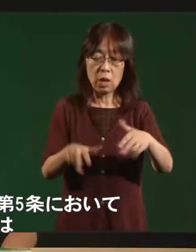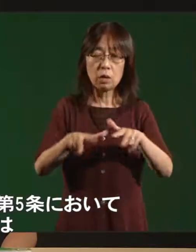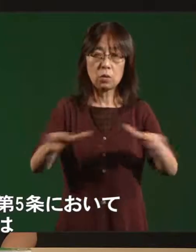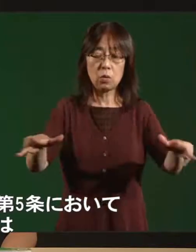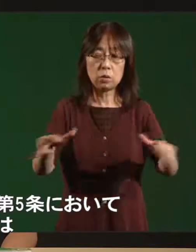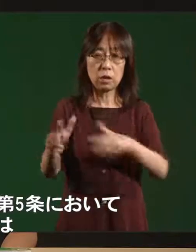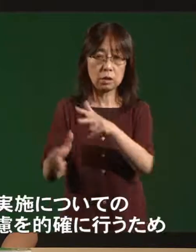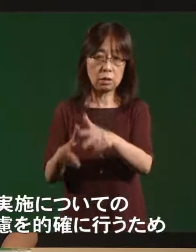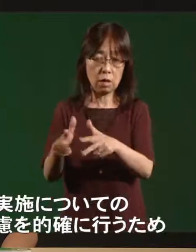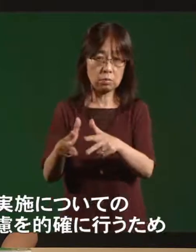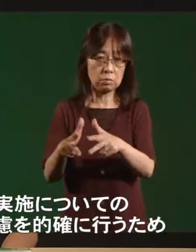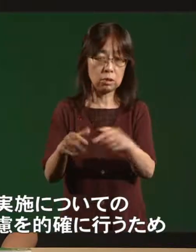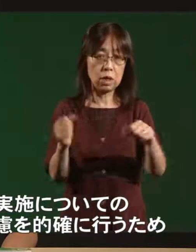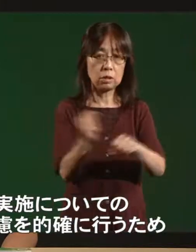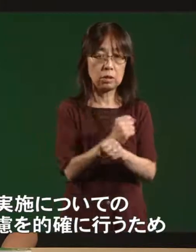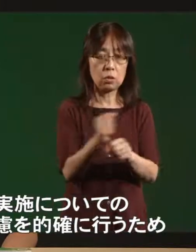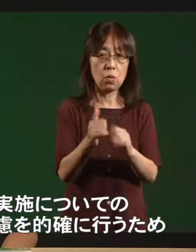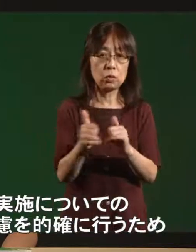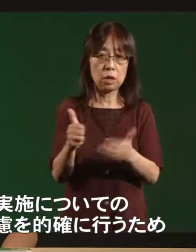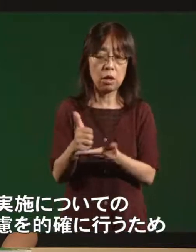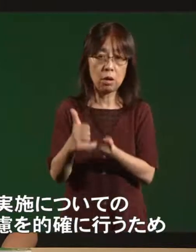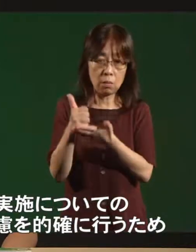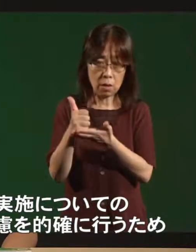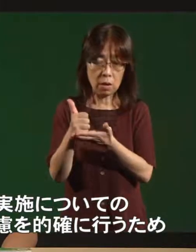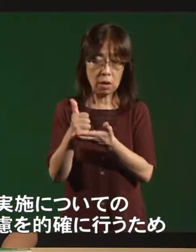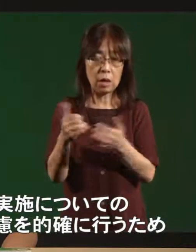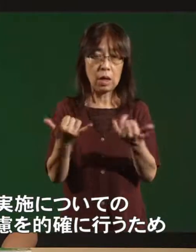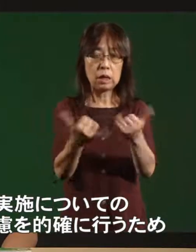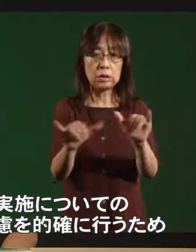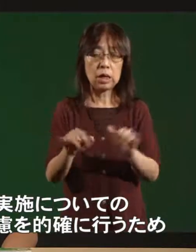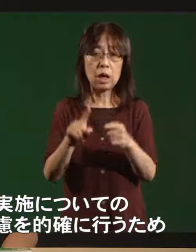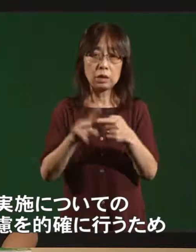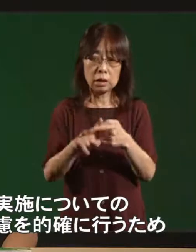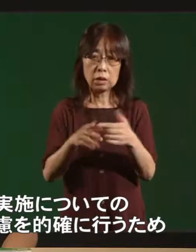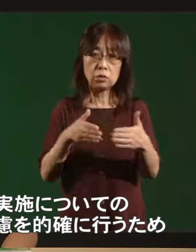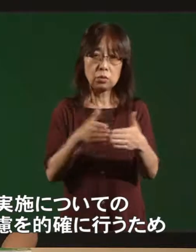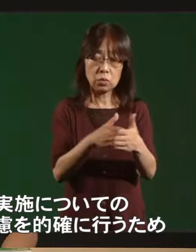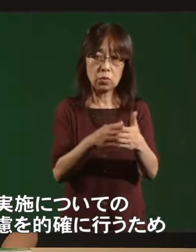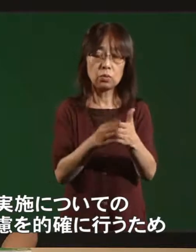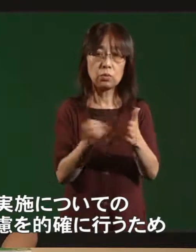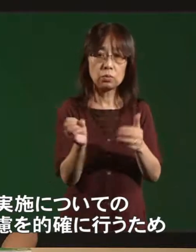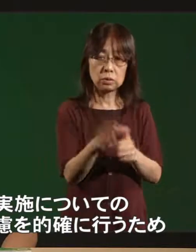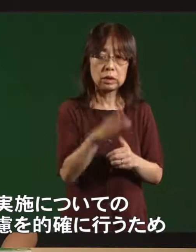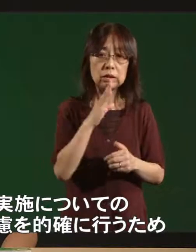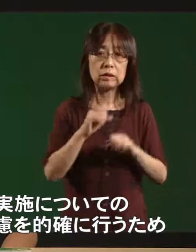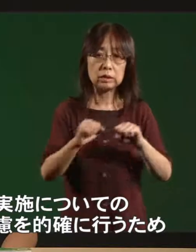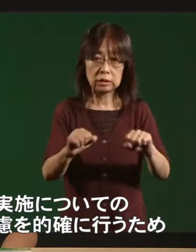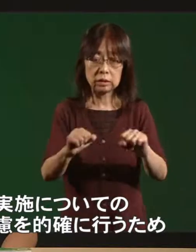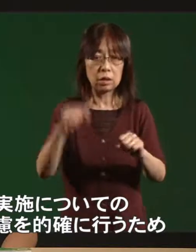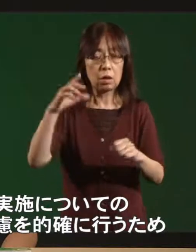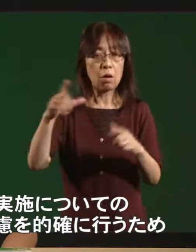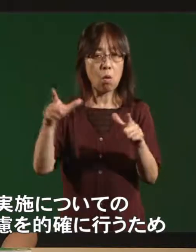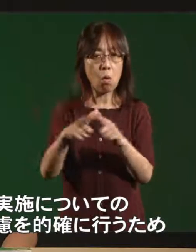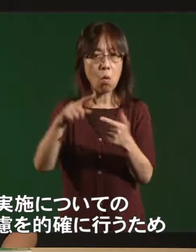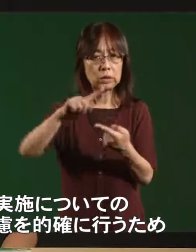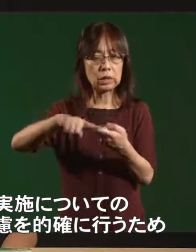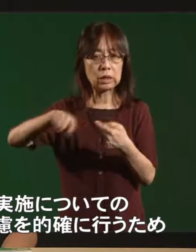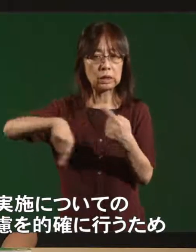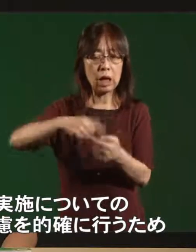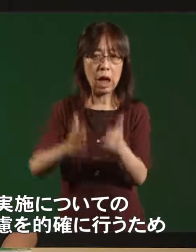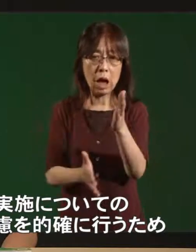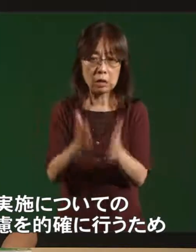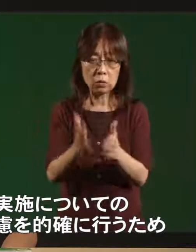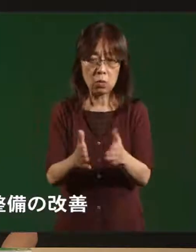事業者は社会的障壁の除去の実施についての必要かつ合理的な配慮を的確に行う